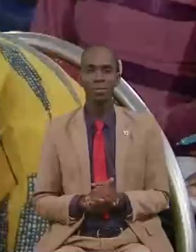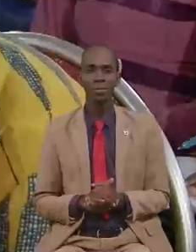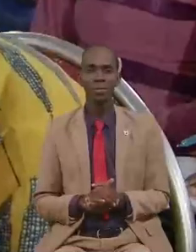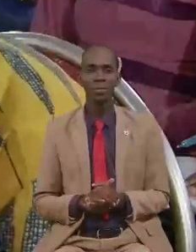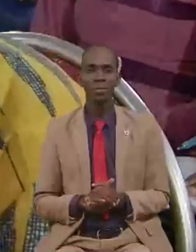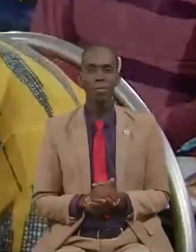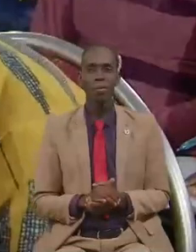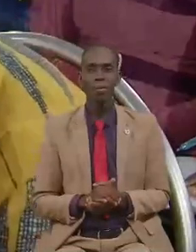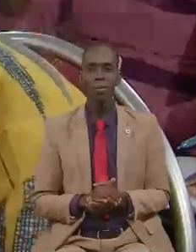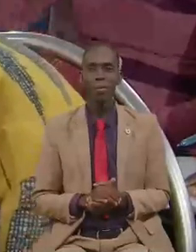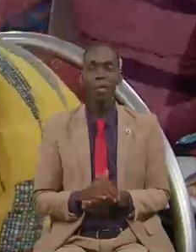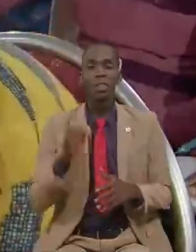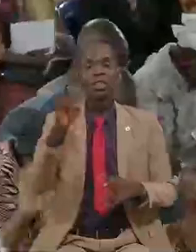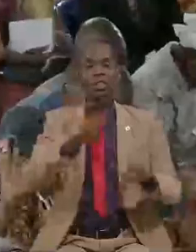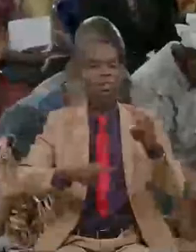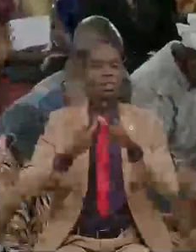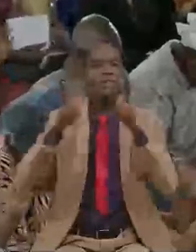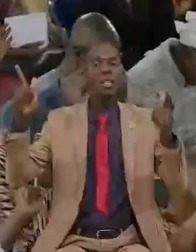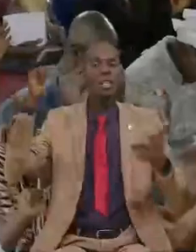Tu as besoin d'un grand amen.